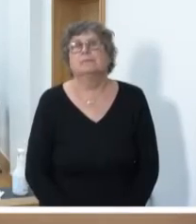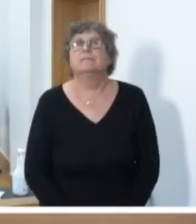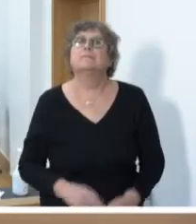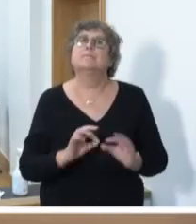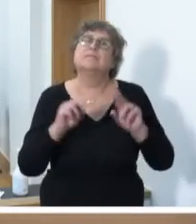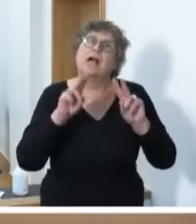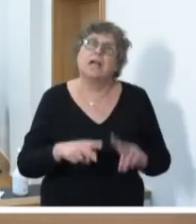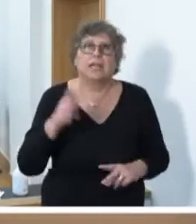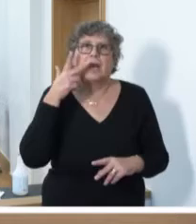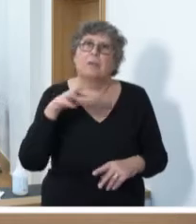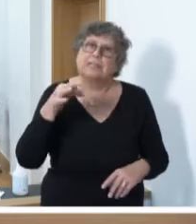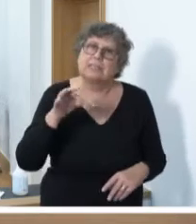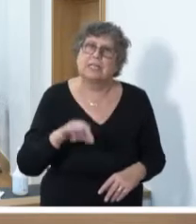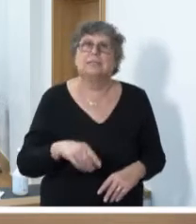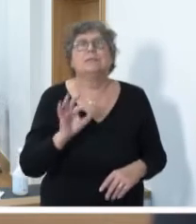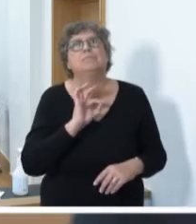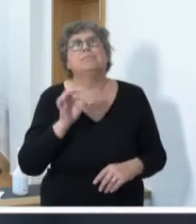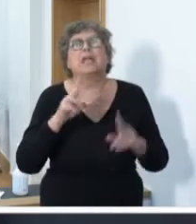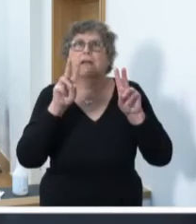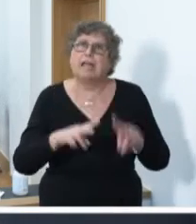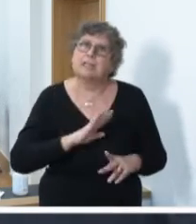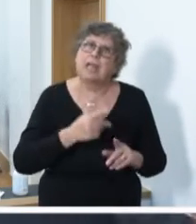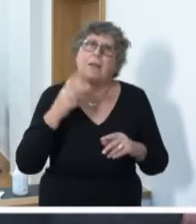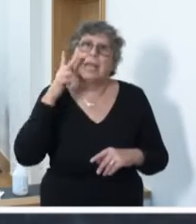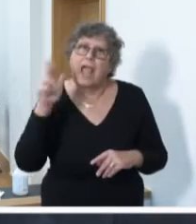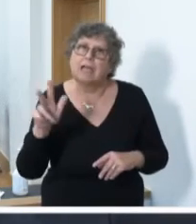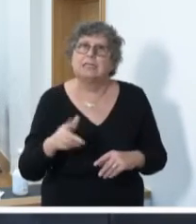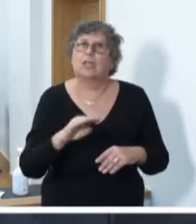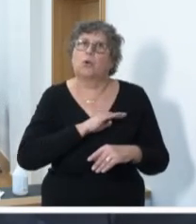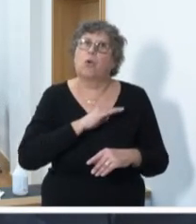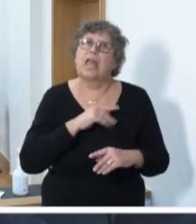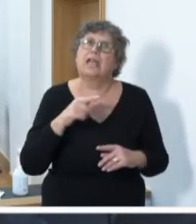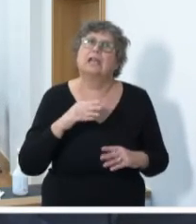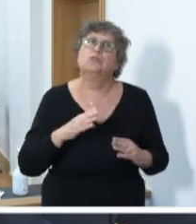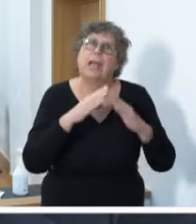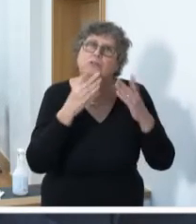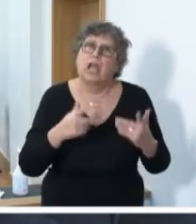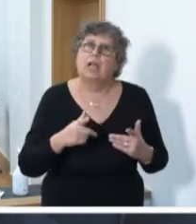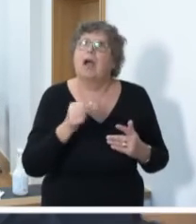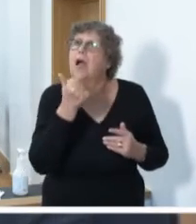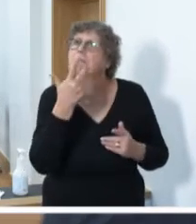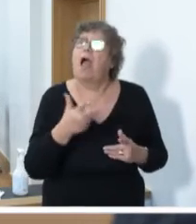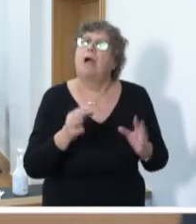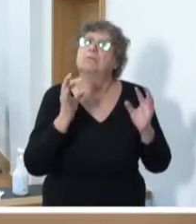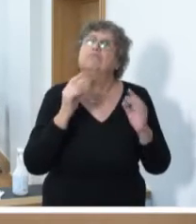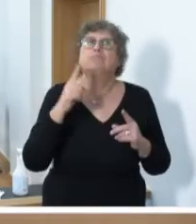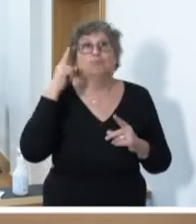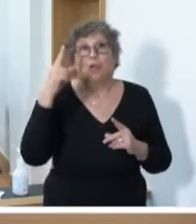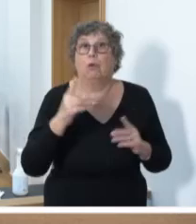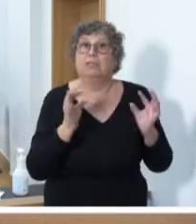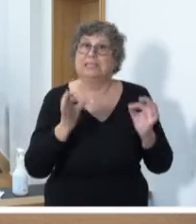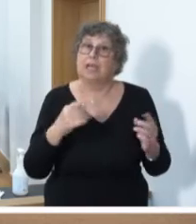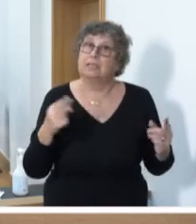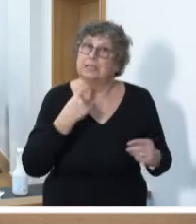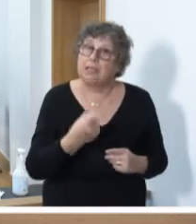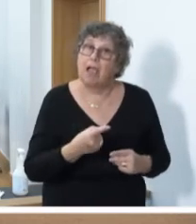Ja, sehr geehrter Herr Präsident, sehr geehrte Damen und Herren, der Kollege Speicher hat einige kluge Sachen gesagt. Den Eiertanz von